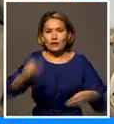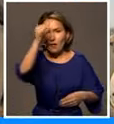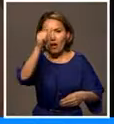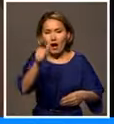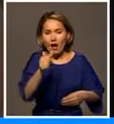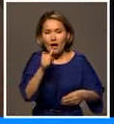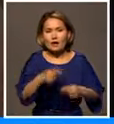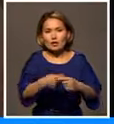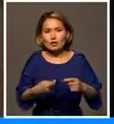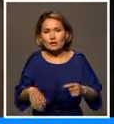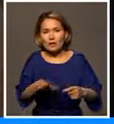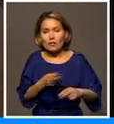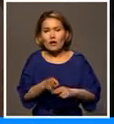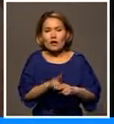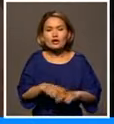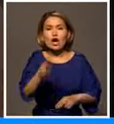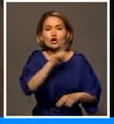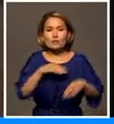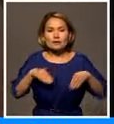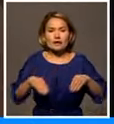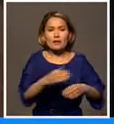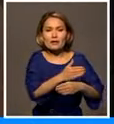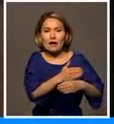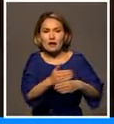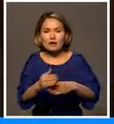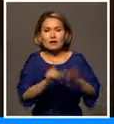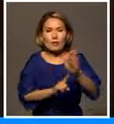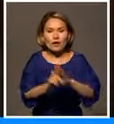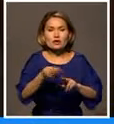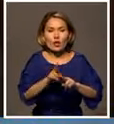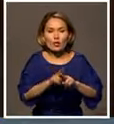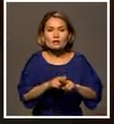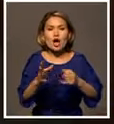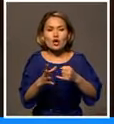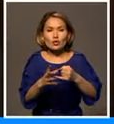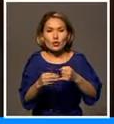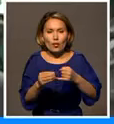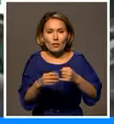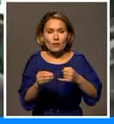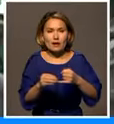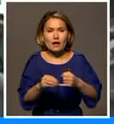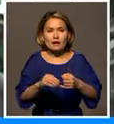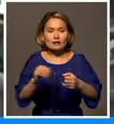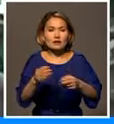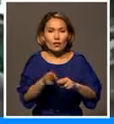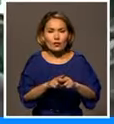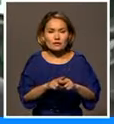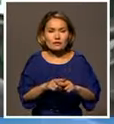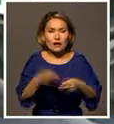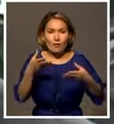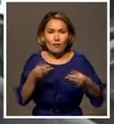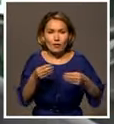болғандықтан облыста егіс жұмыстары жылдағыдан кешірек басталды. Ендігі мақсат топырақты құрғатпай, тұқымды сеуіп үлгеру қажет. ГСМ по